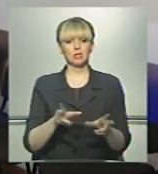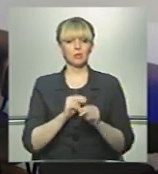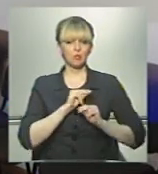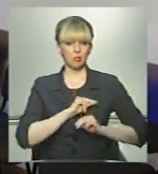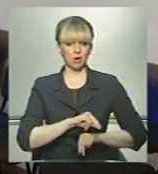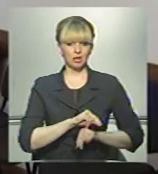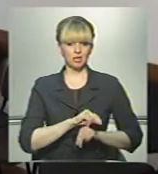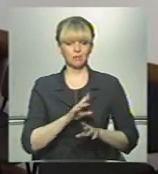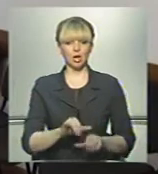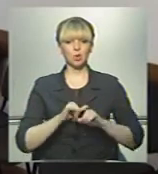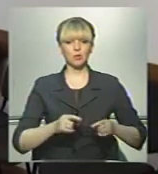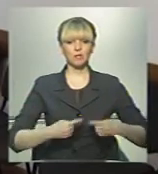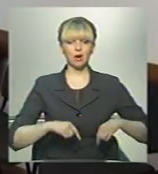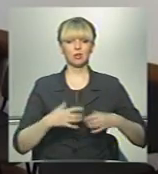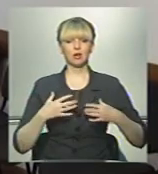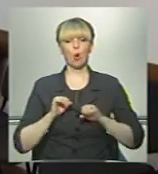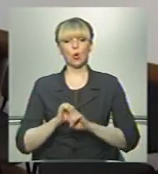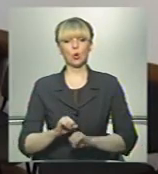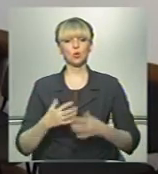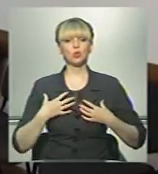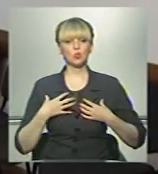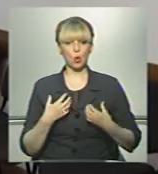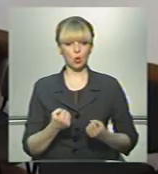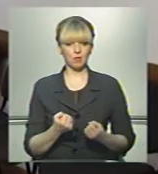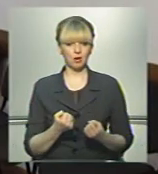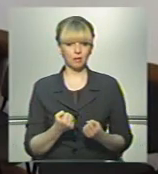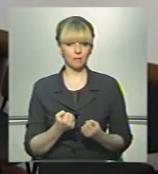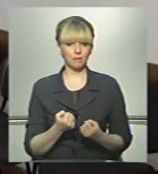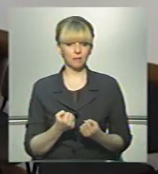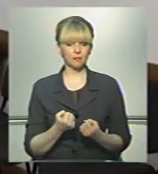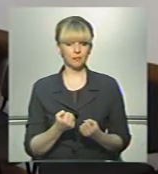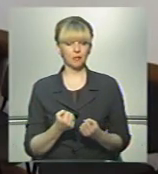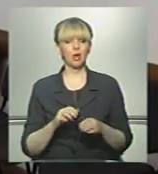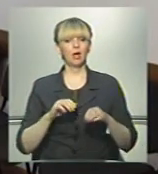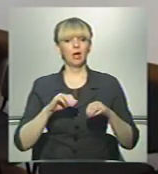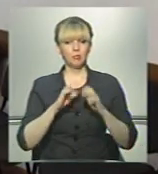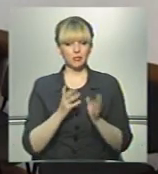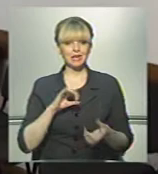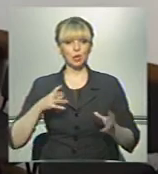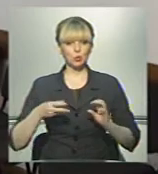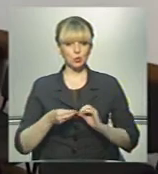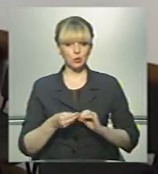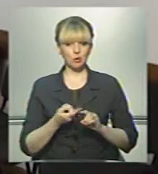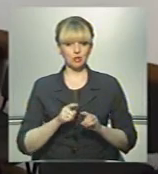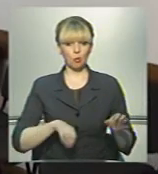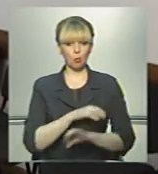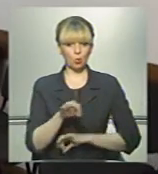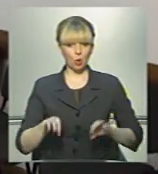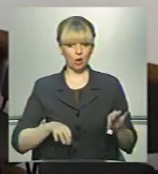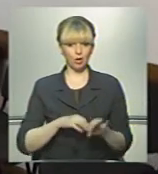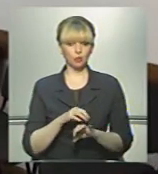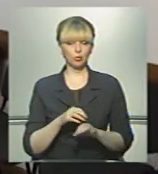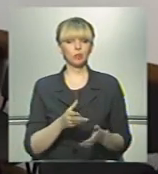співпраці для розвитку галузі охорони здоров'я. В принципі, за результатами даного проєкту